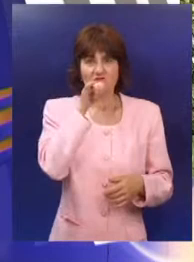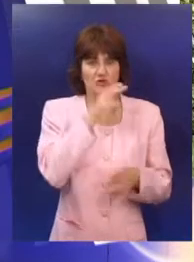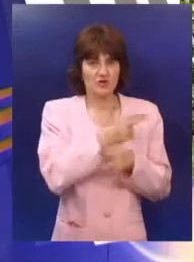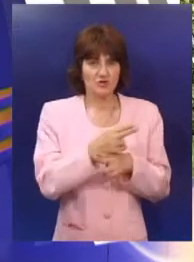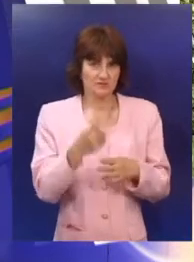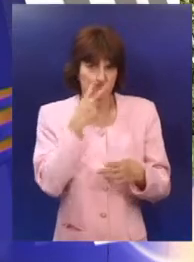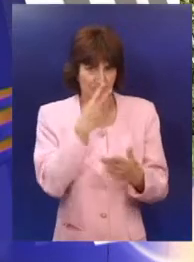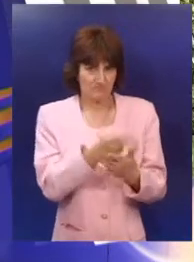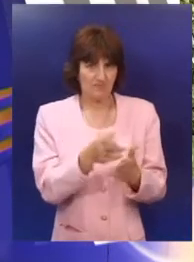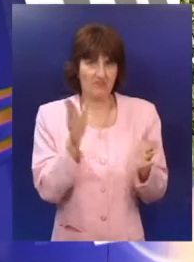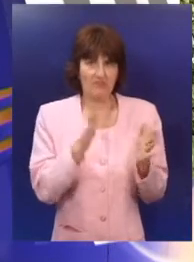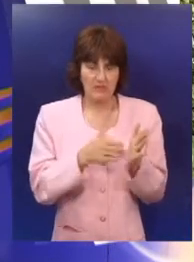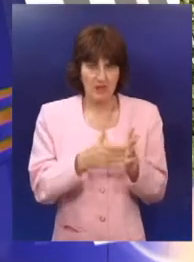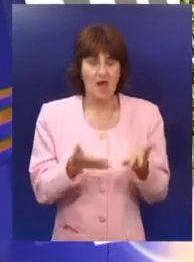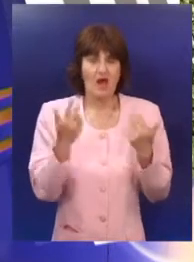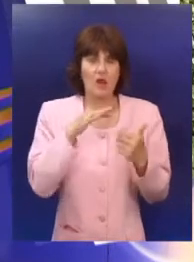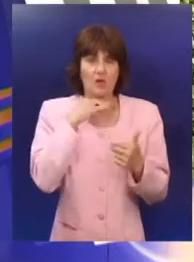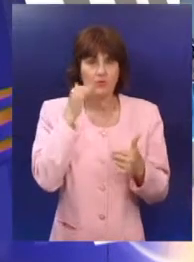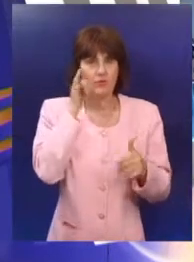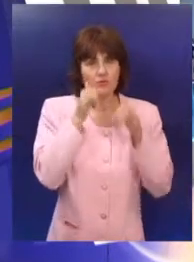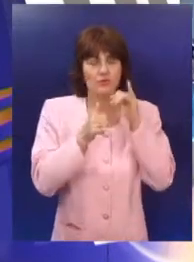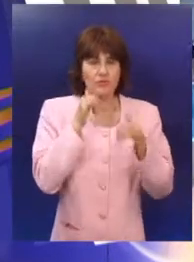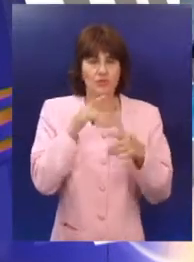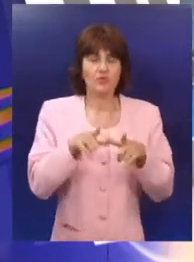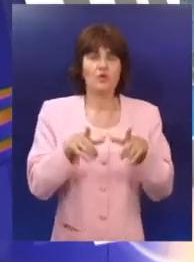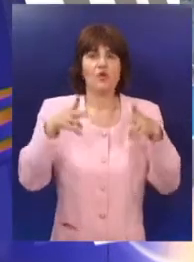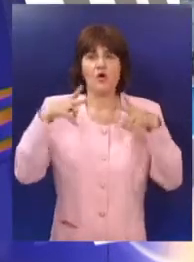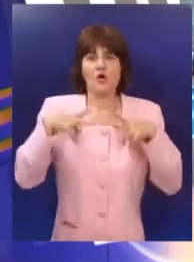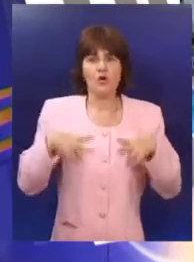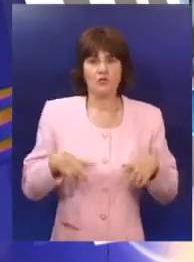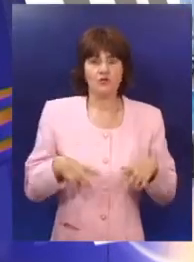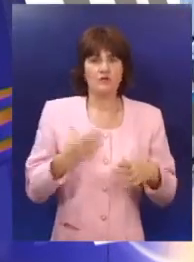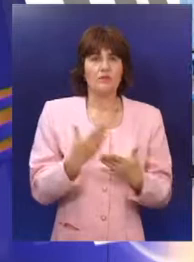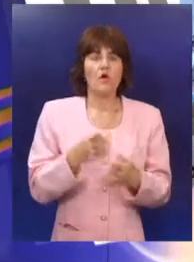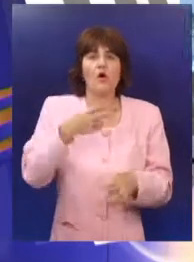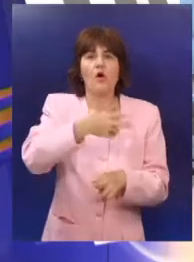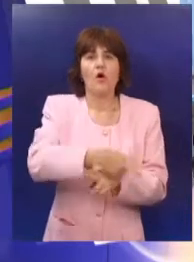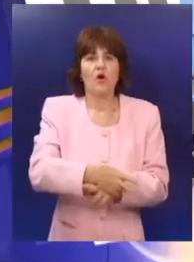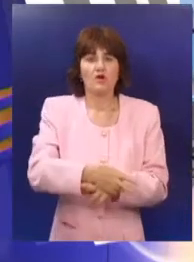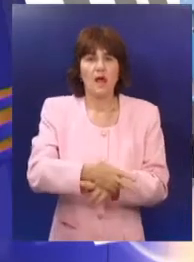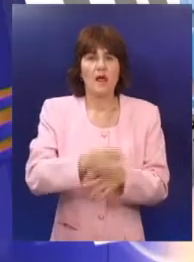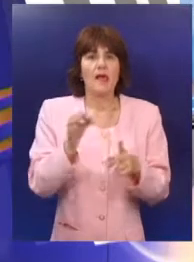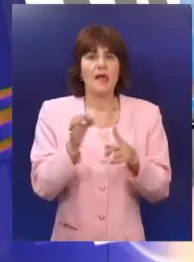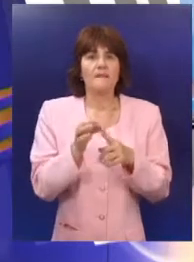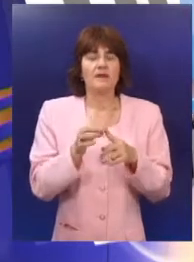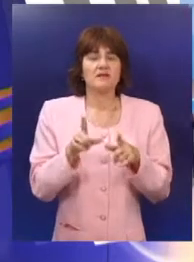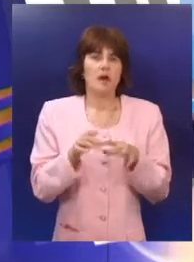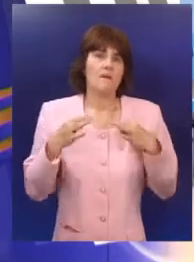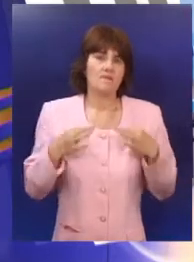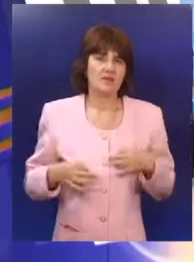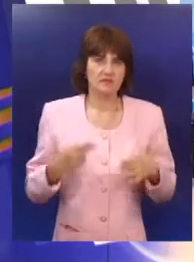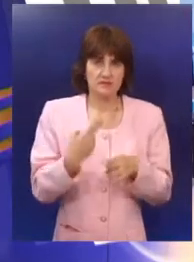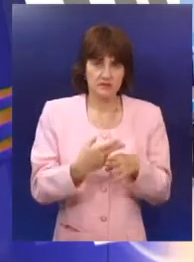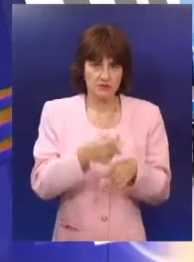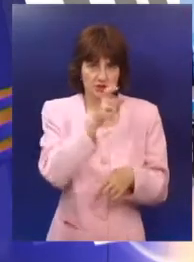jezera, ali bez obzira na to, tokom sezone veliki broj posetilaca dolazi ovde na odmor. Kada je reč o hotelskom smeštaju, Hotel President jedan je od